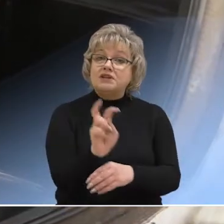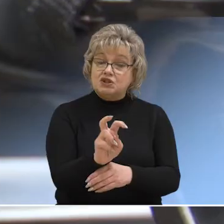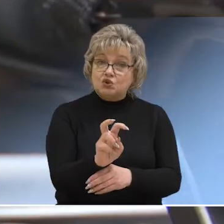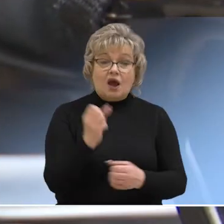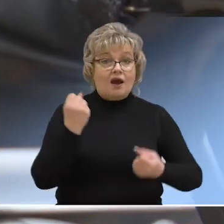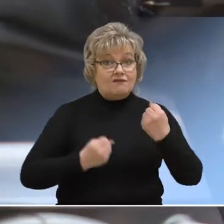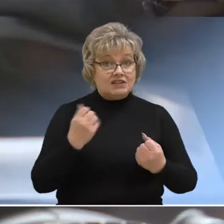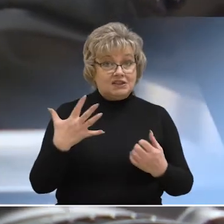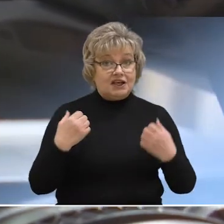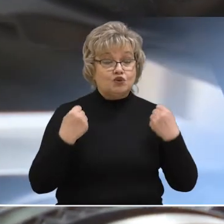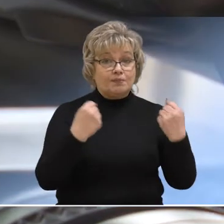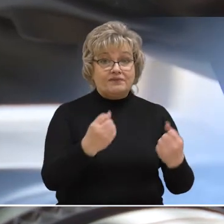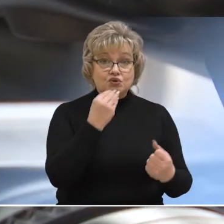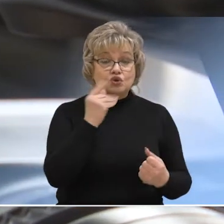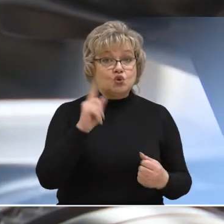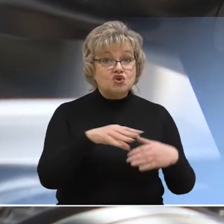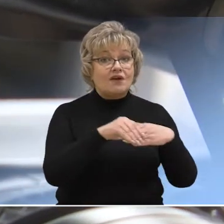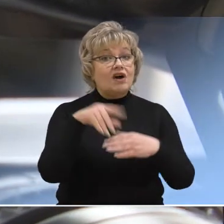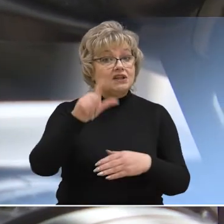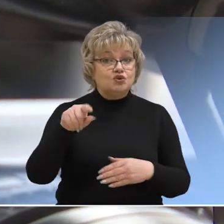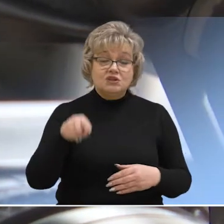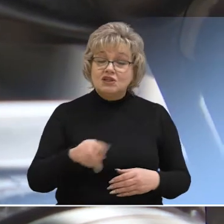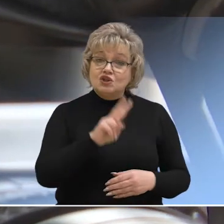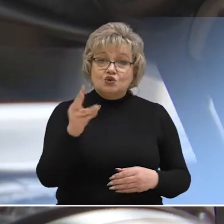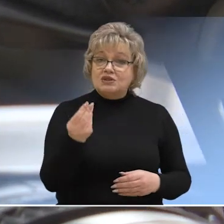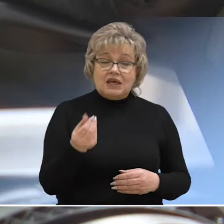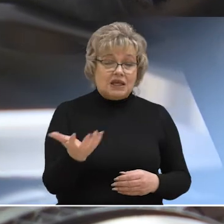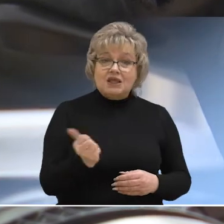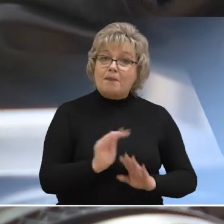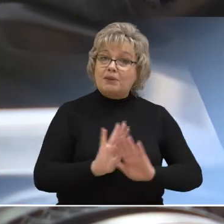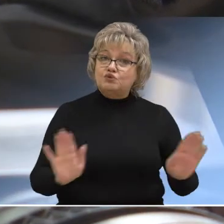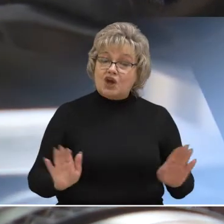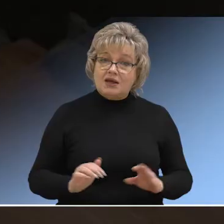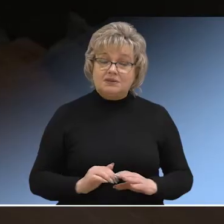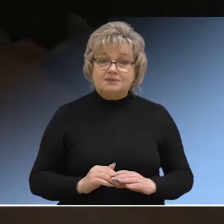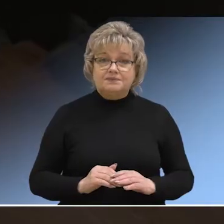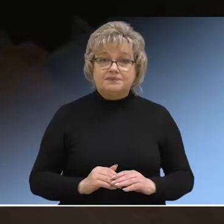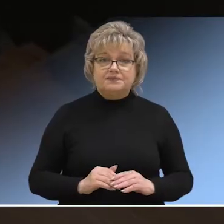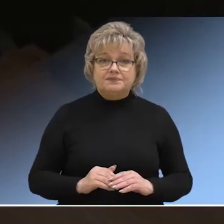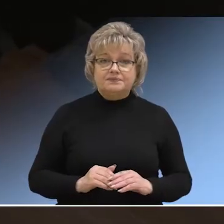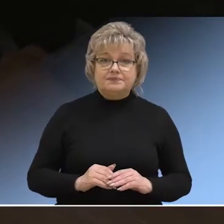Кстати, водитель, который повезет еду, тоже волонтер. Здесь никто ни за что деньги не получает.